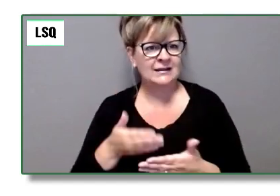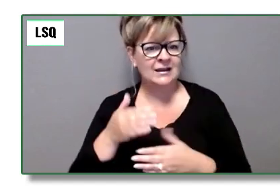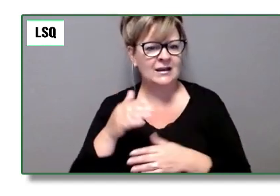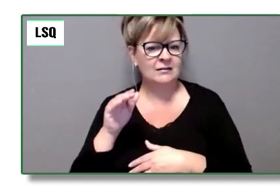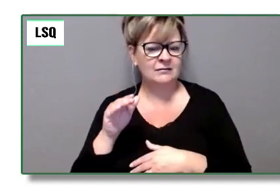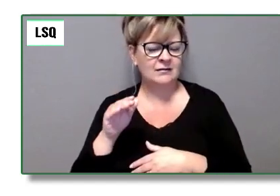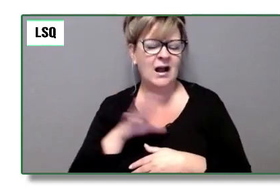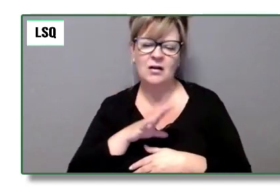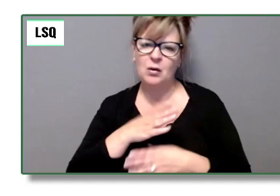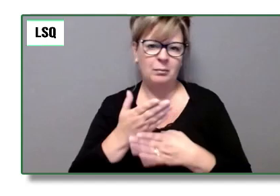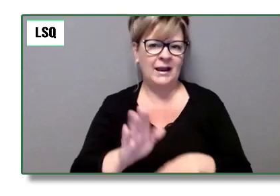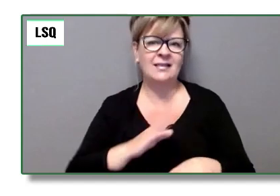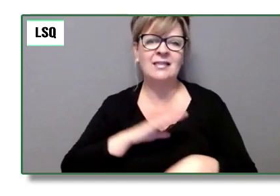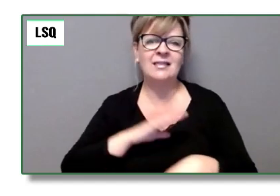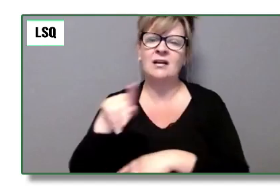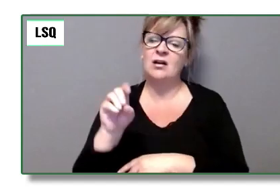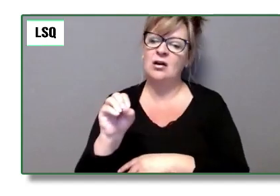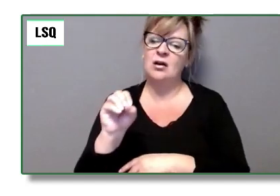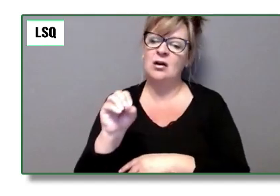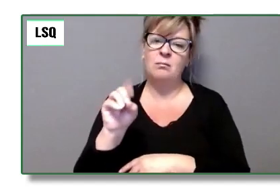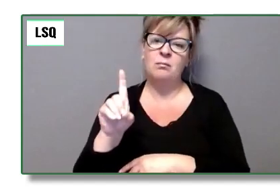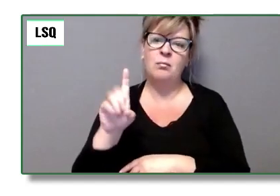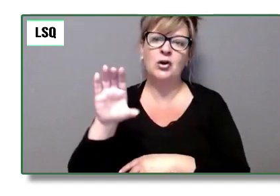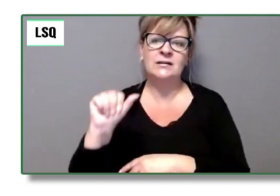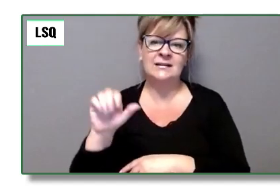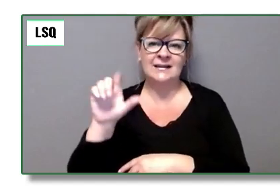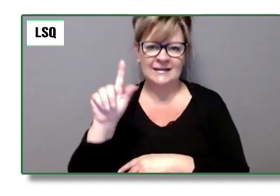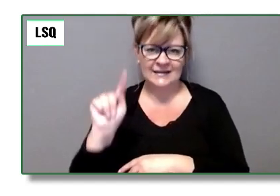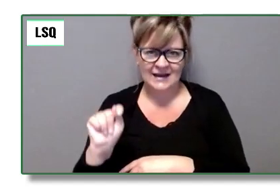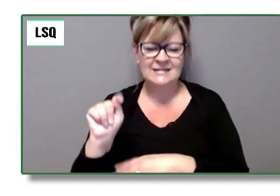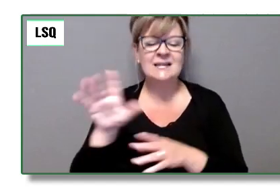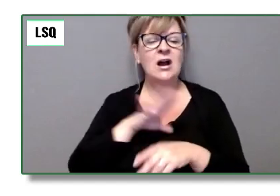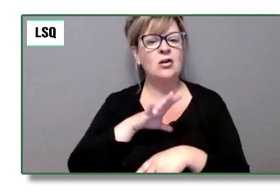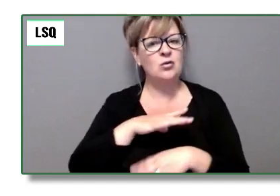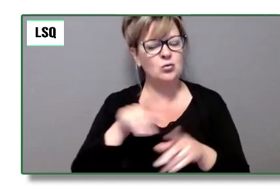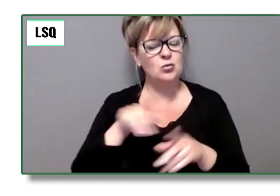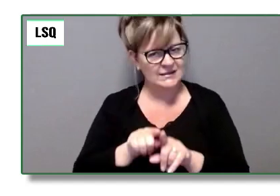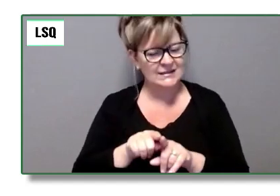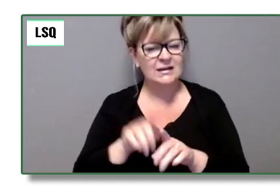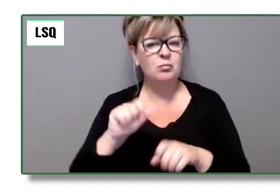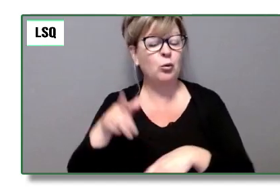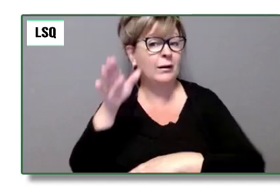Si vous voulez en savoir plus sur la façon de s'orienter sur l'eau ou de la pêche, visitez notre